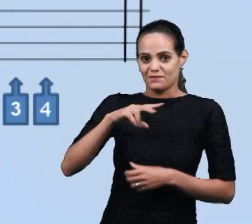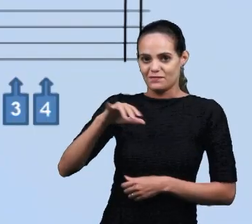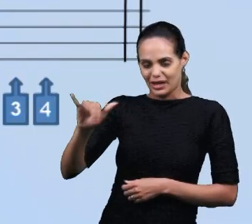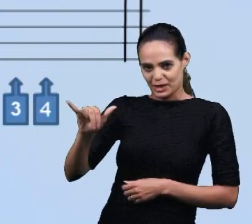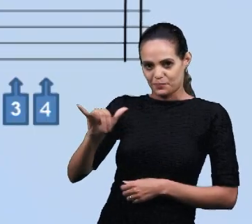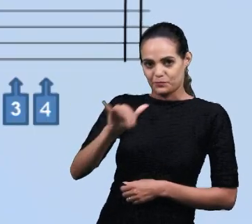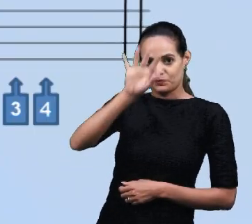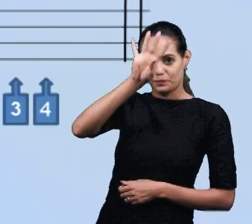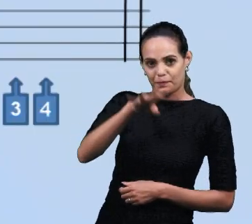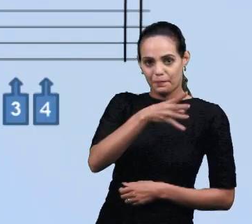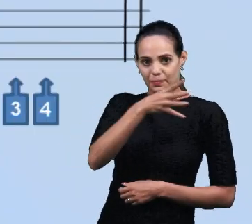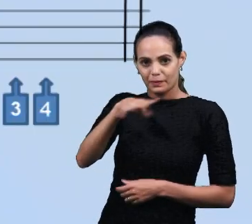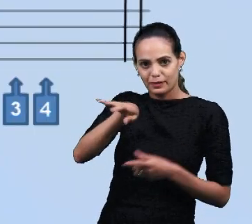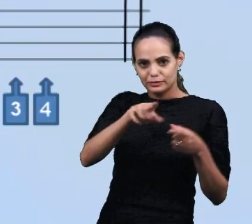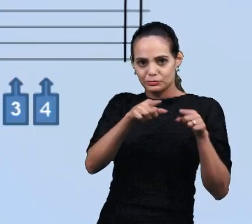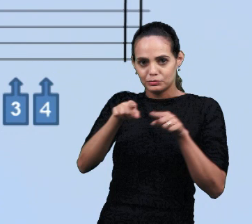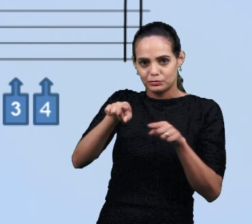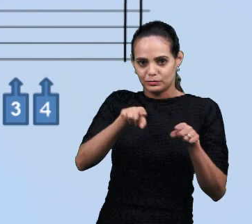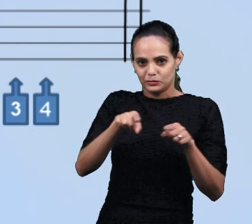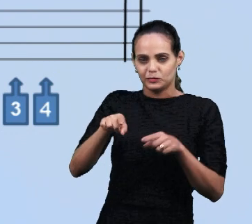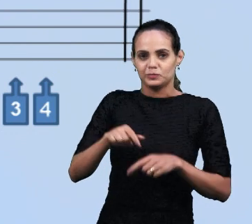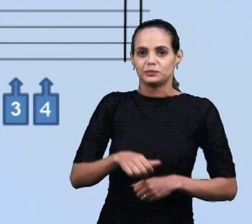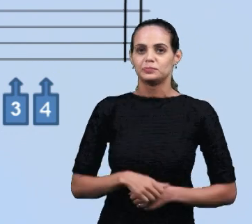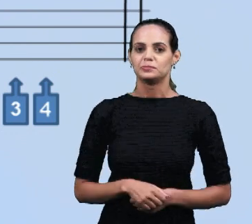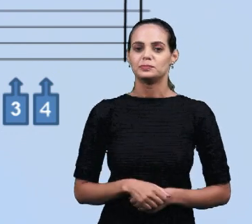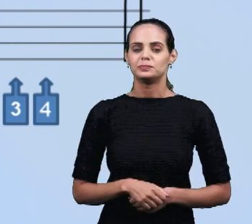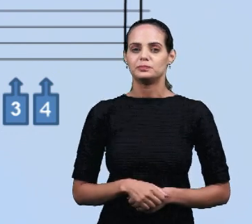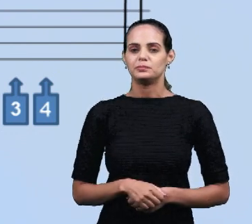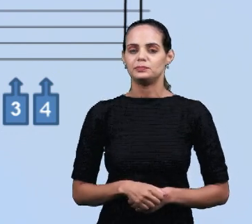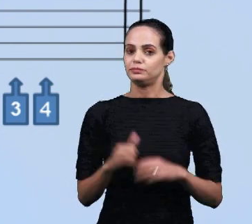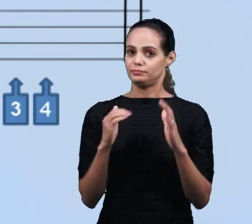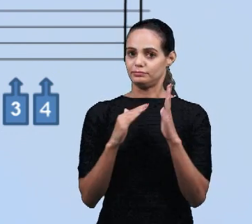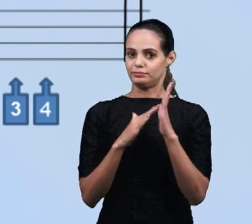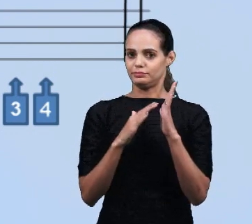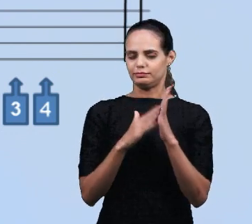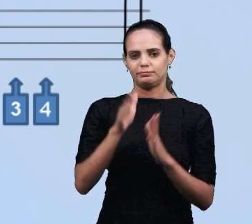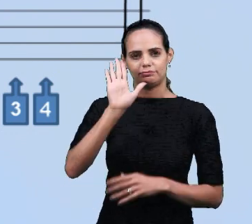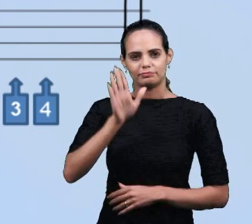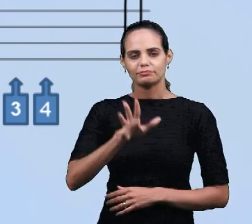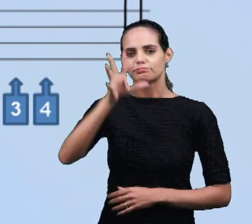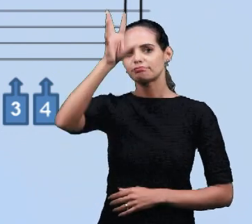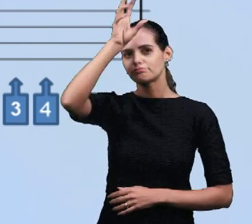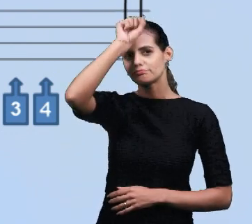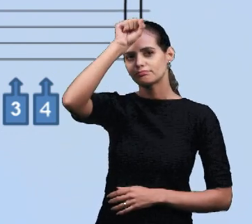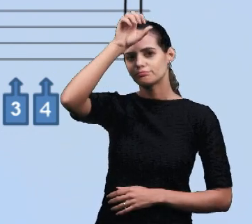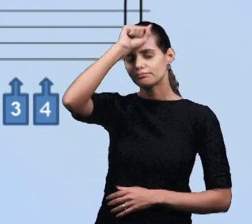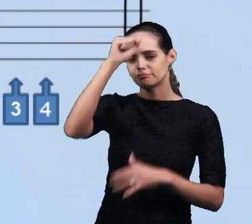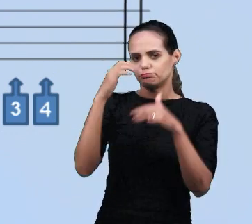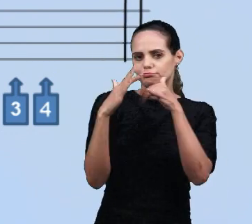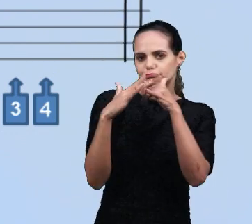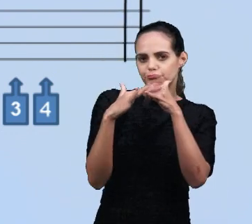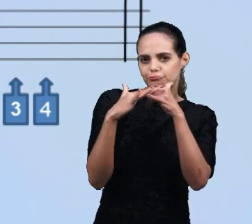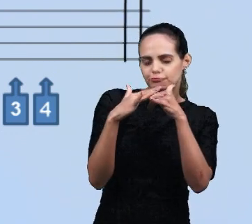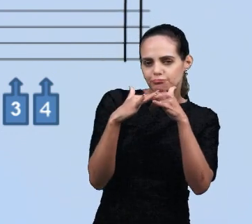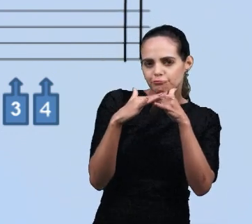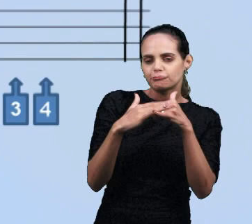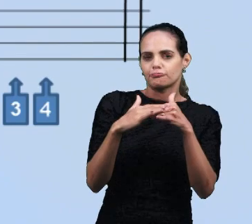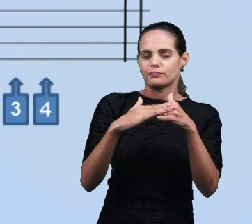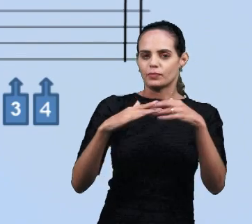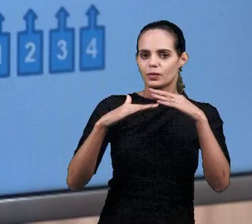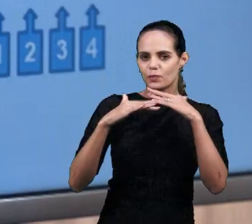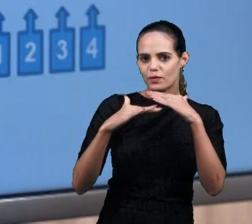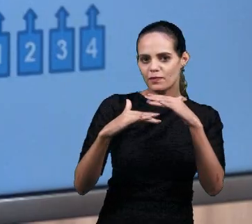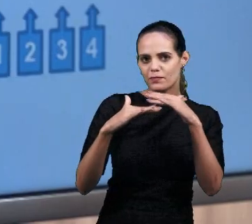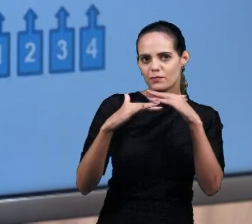La mélodie, elle est dans la même manière que nous avons déjà apprise. Donc, dans la mélodica, la flûte